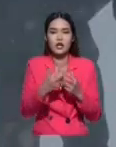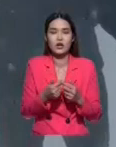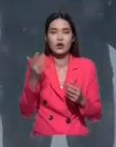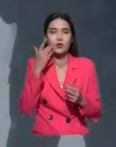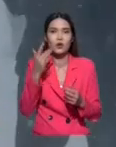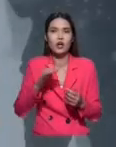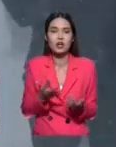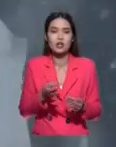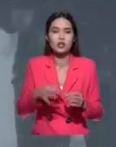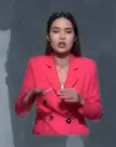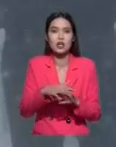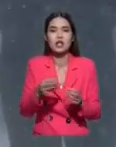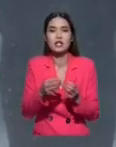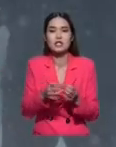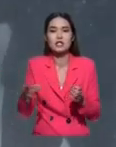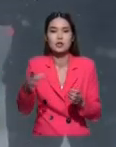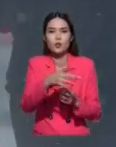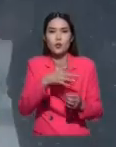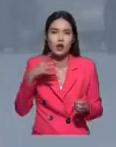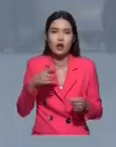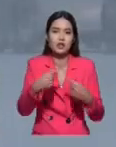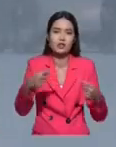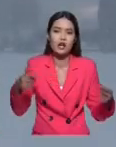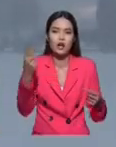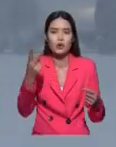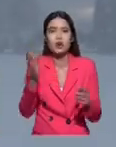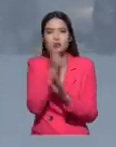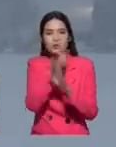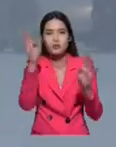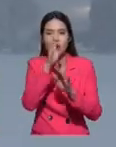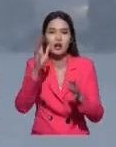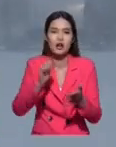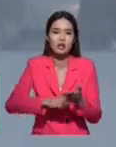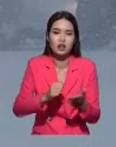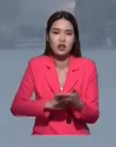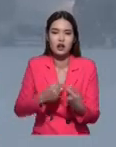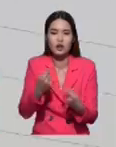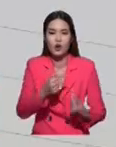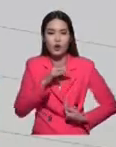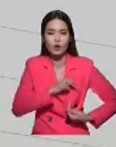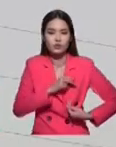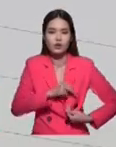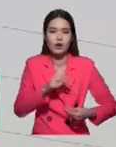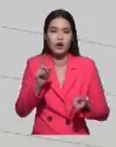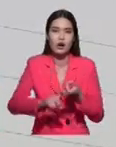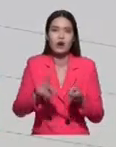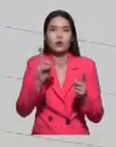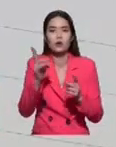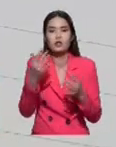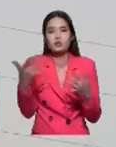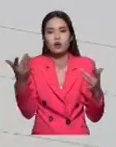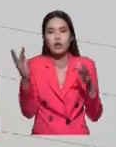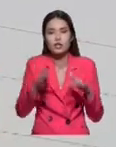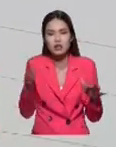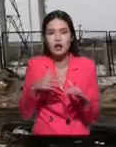населенных пунктов в 10 районах. Мокрый снег и сильный шквалистый ветер привели к обледенению линий электропередач и изломам на опорах. В некоторых селах